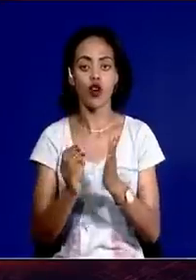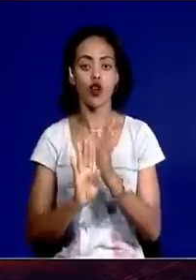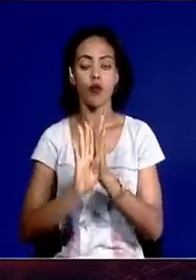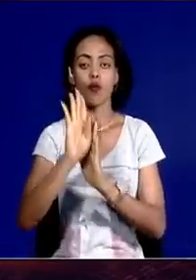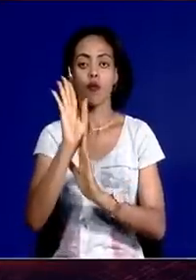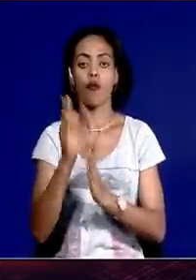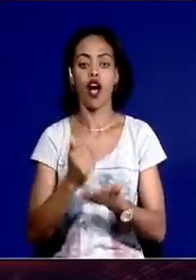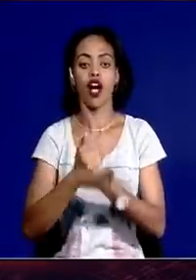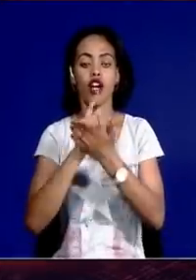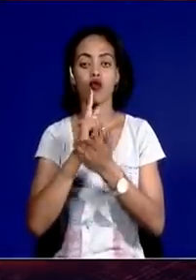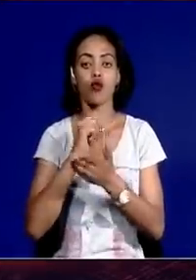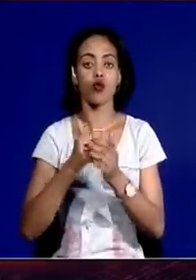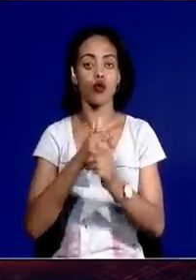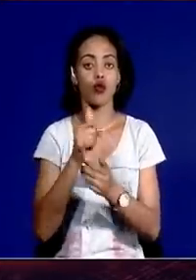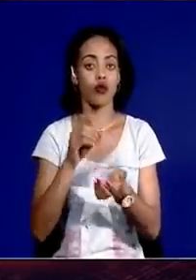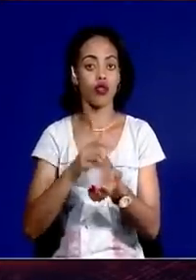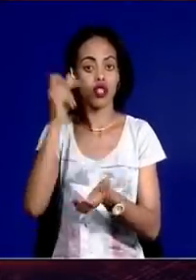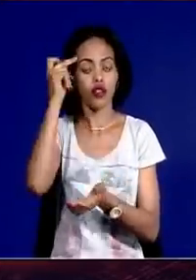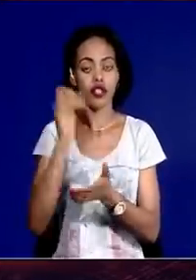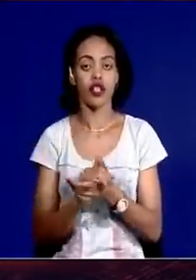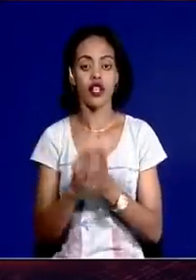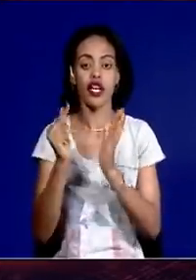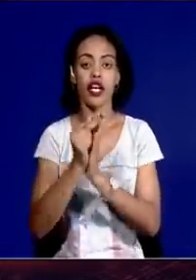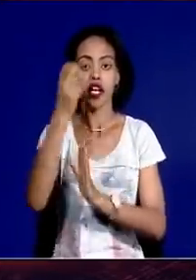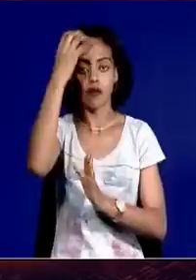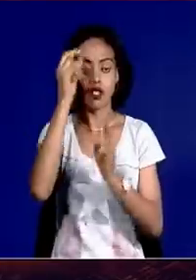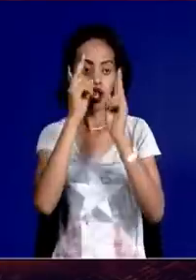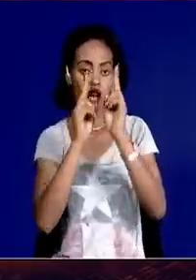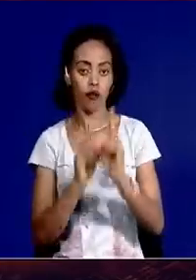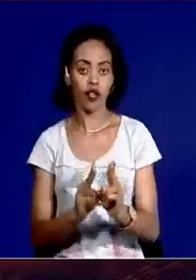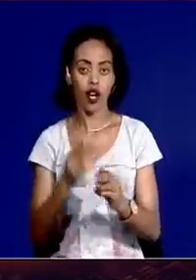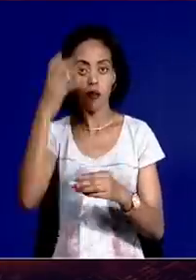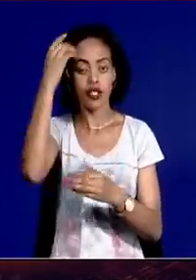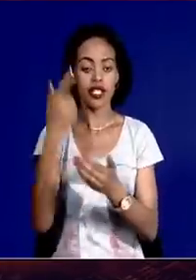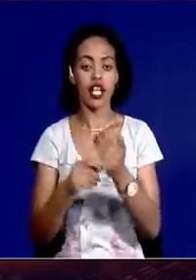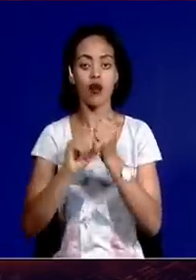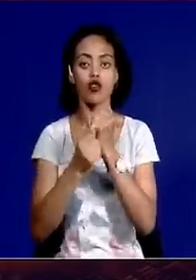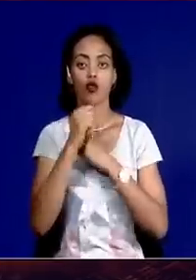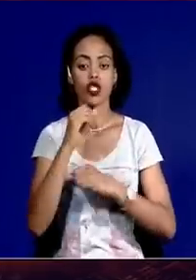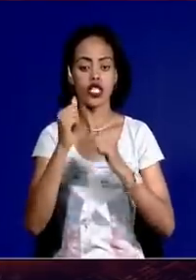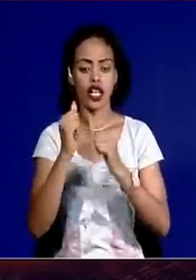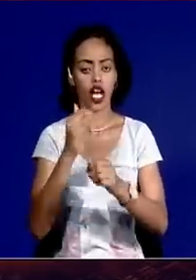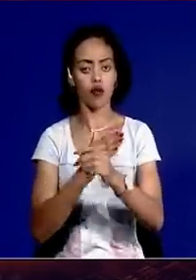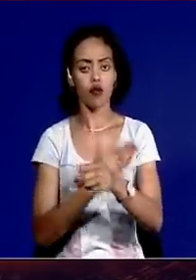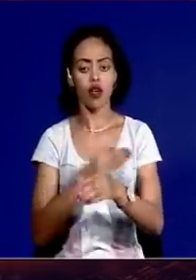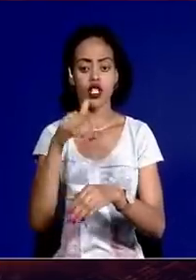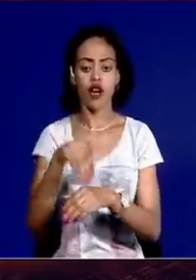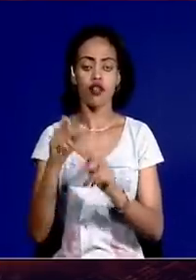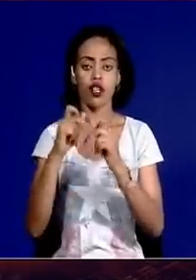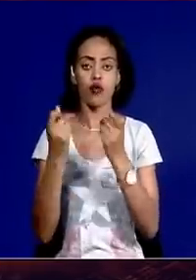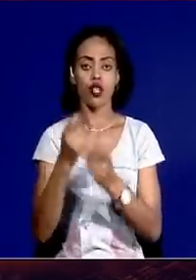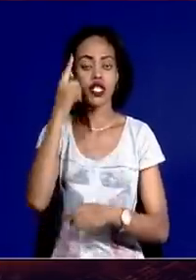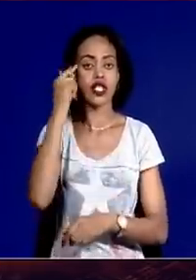حغاز ازولو تم مكتر رئيس ممحدار حق منغستا خيرنا منغستنا نطاش راح يكون زكا علم ميحا شافت ديموكراتايزيشن اي